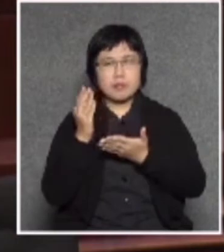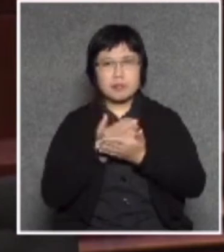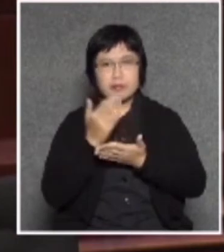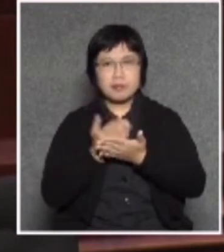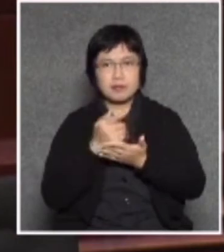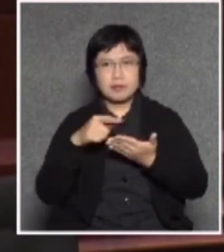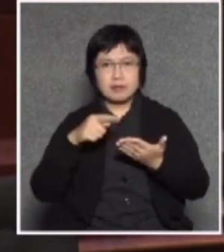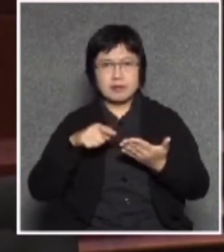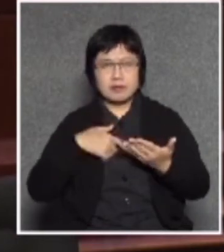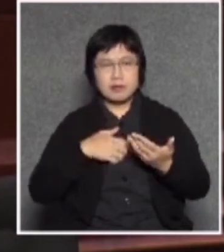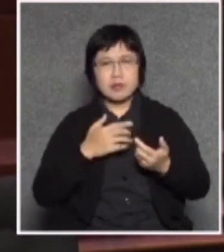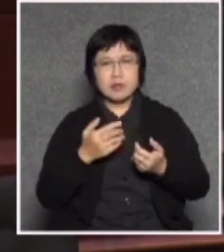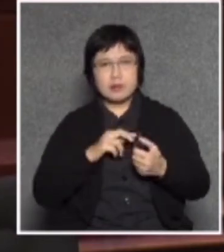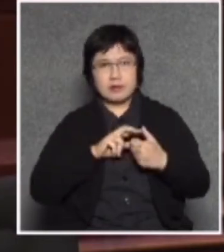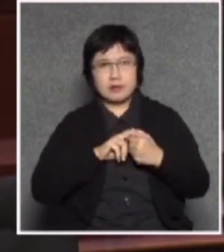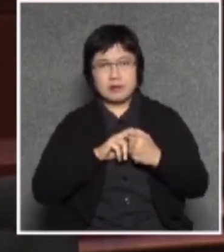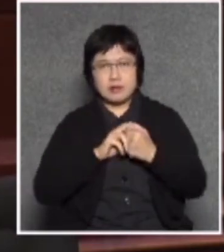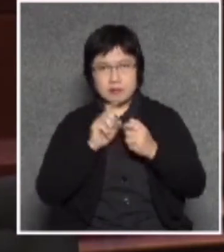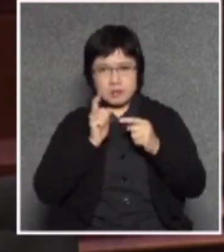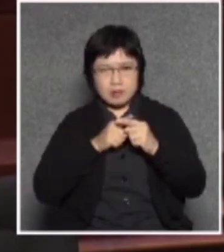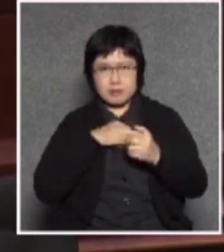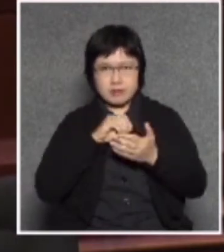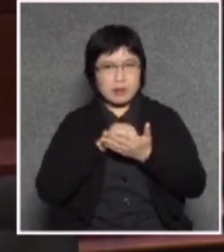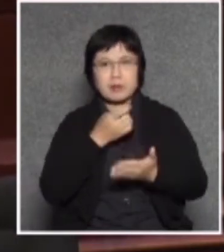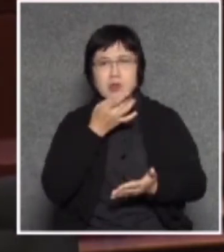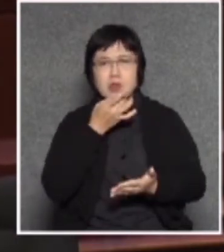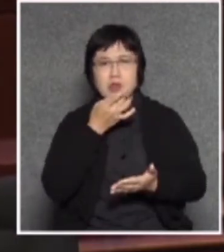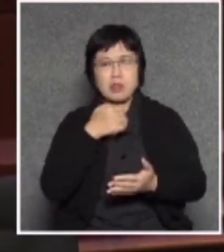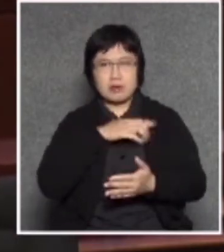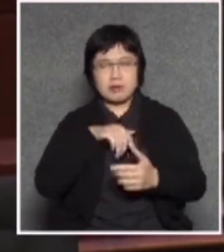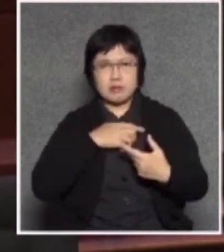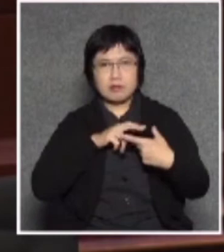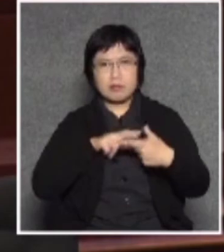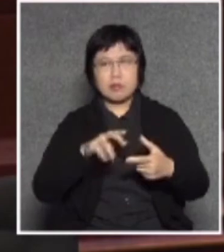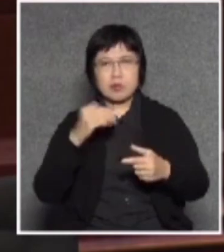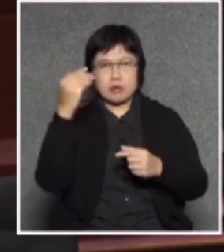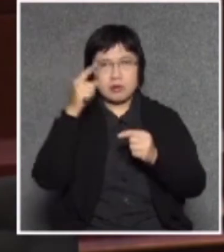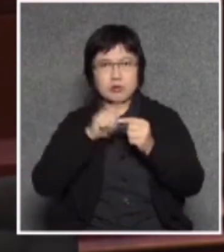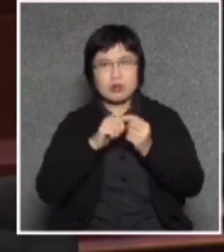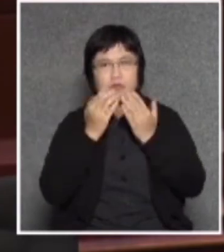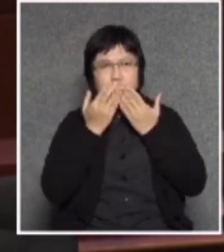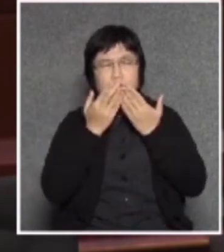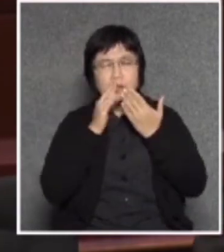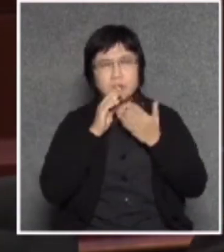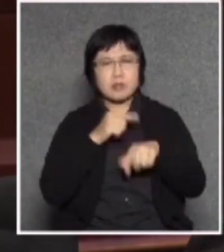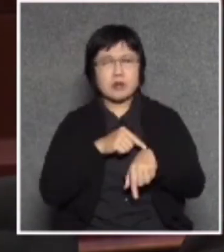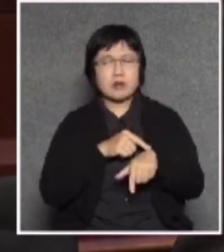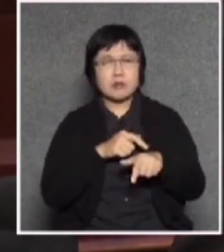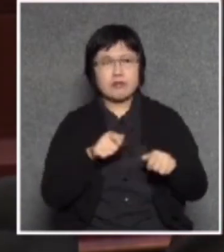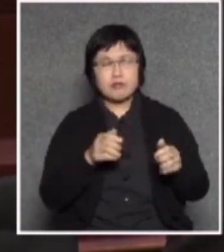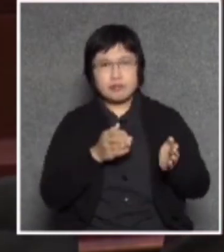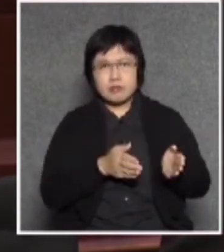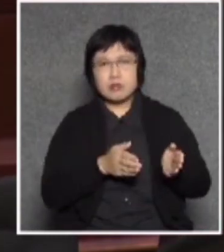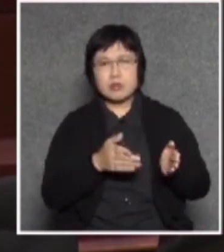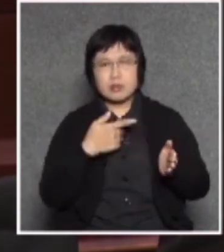和效能尚未穩定，我們只是推行了高中課程一段時間，我們需要更長的時